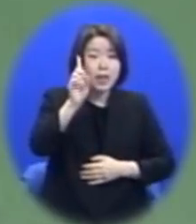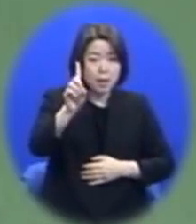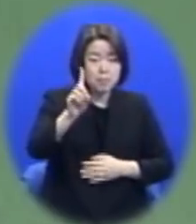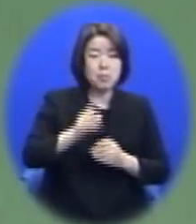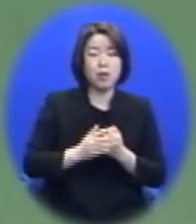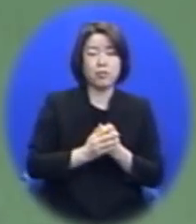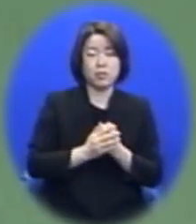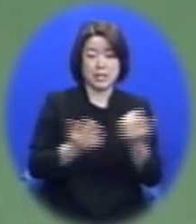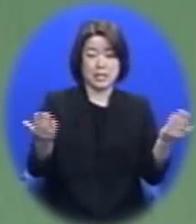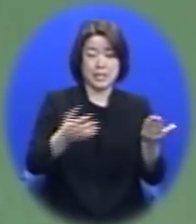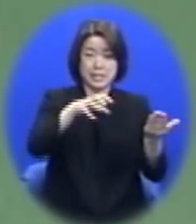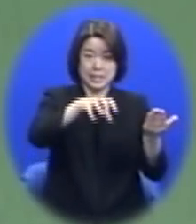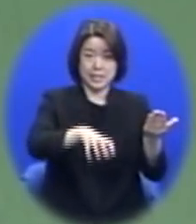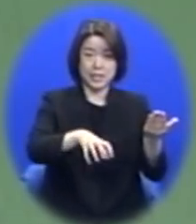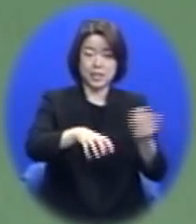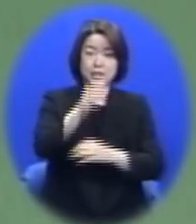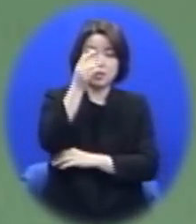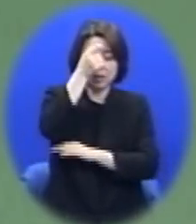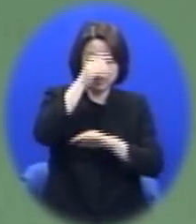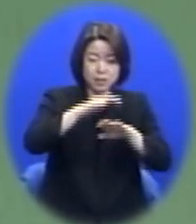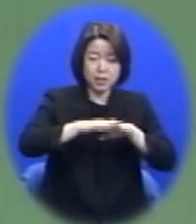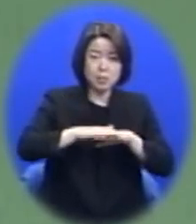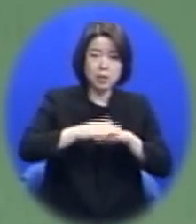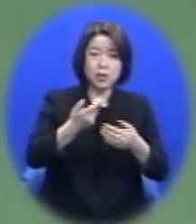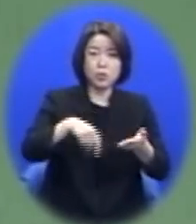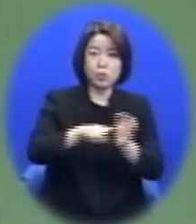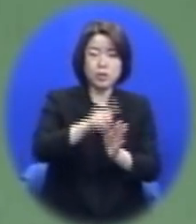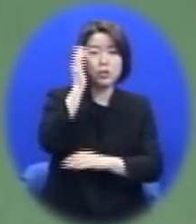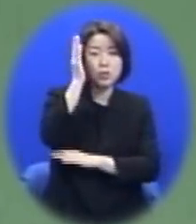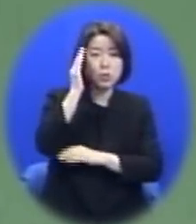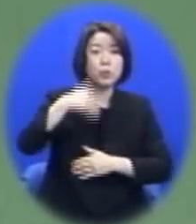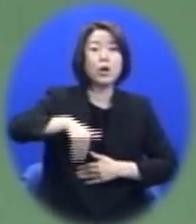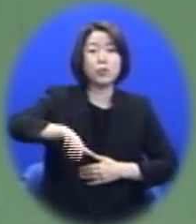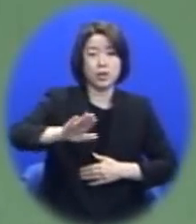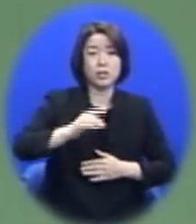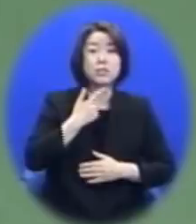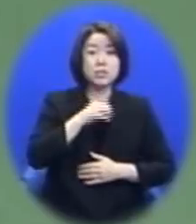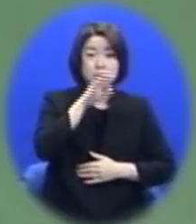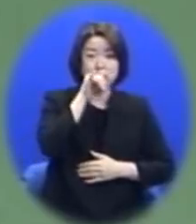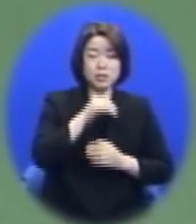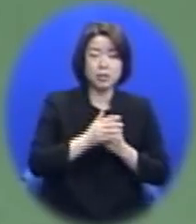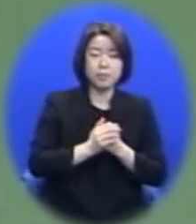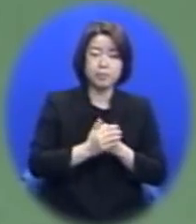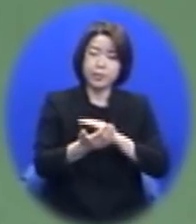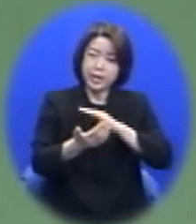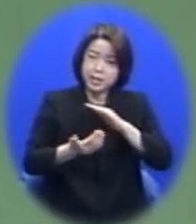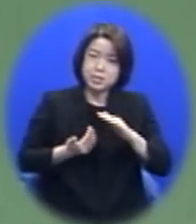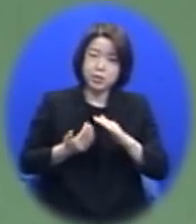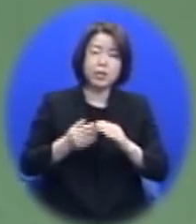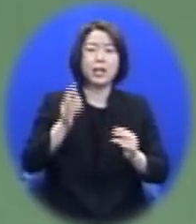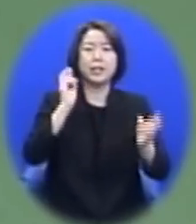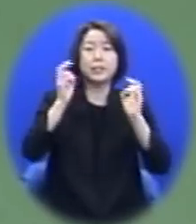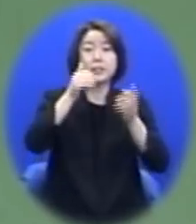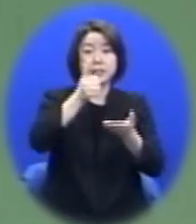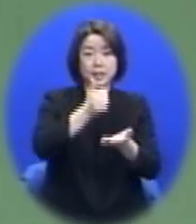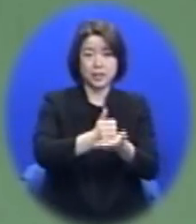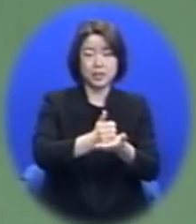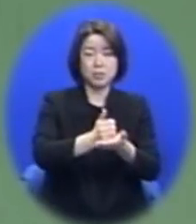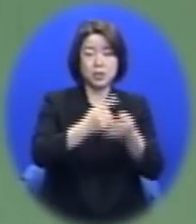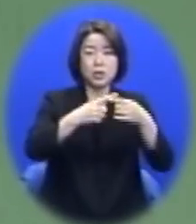직장 예배를 설교를 하러 갔었습니다. 그 전에 사장이었던 분이